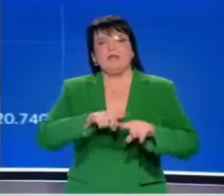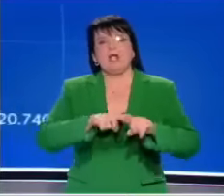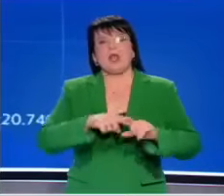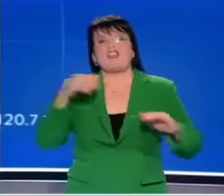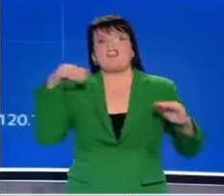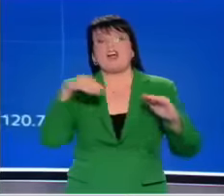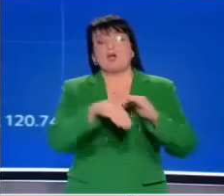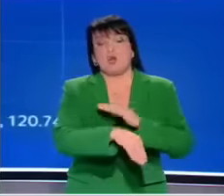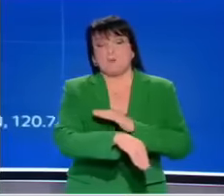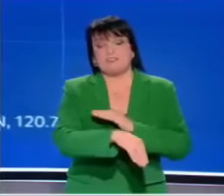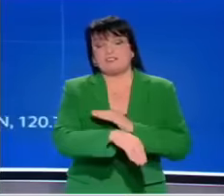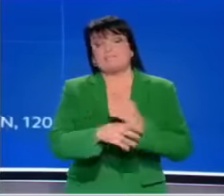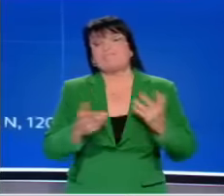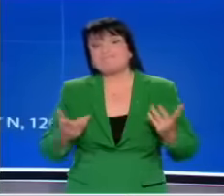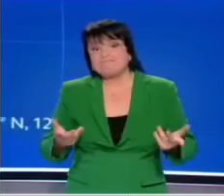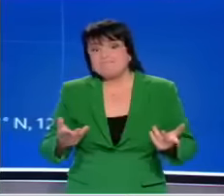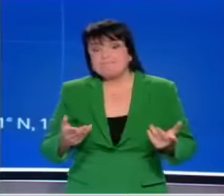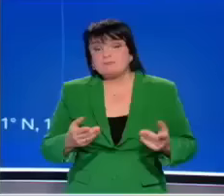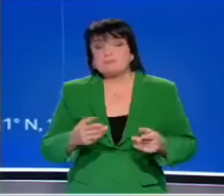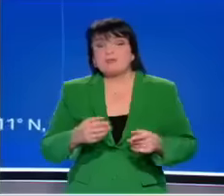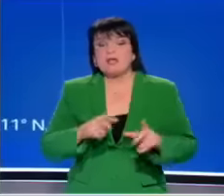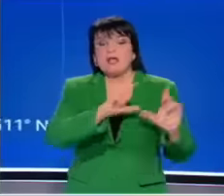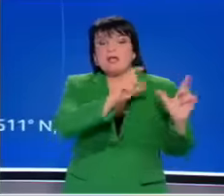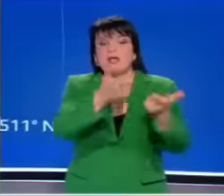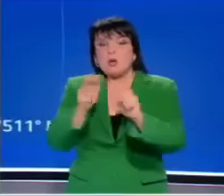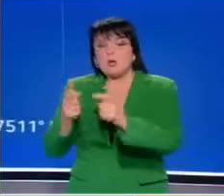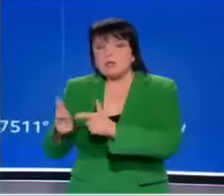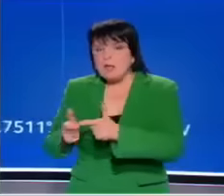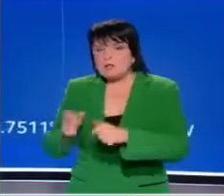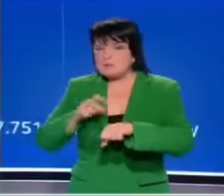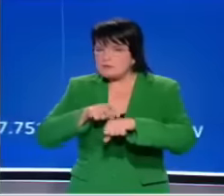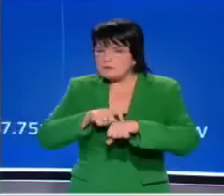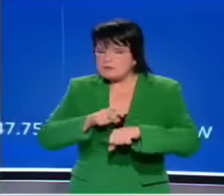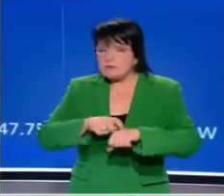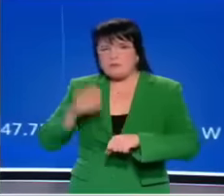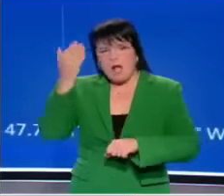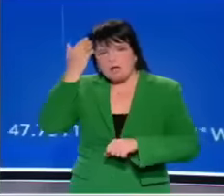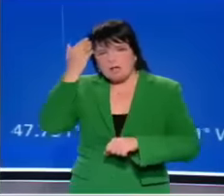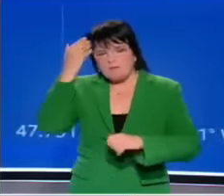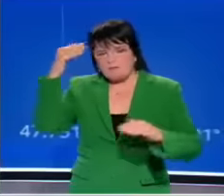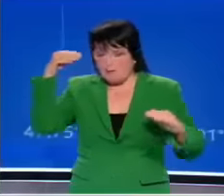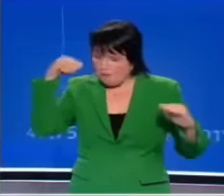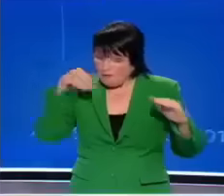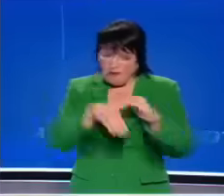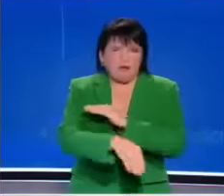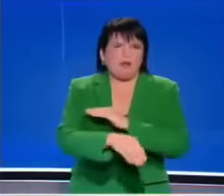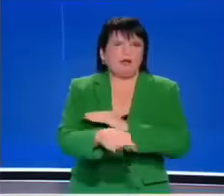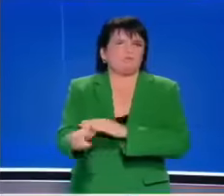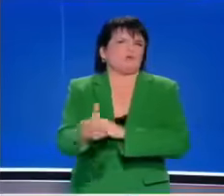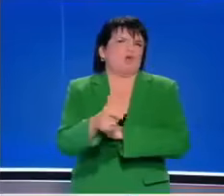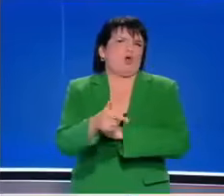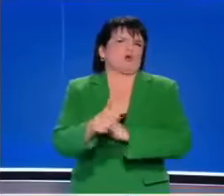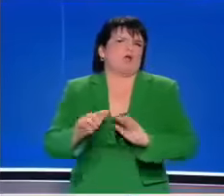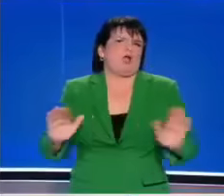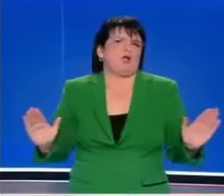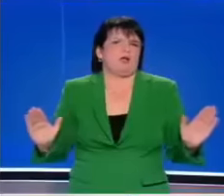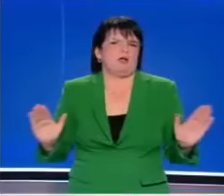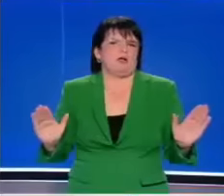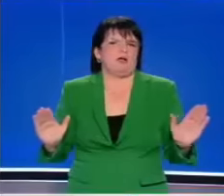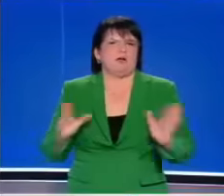χώρα αυτό κοπή ήταν νοικοκυριά της χώρας αυτή τη στιγμή ακρίβεια και δεν το έχει πάρει χαμπάρι